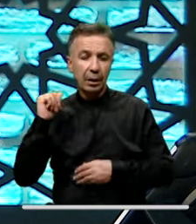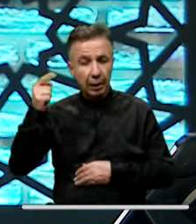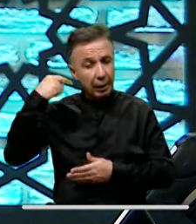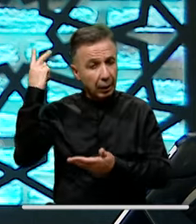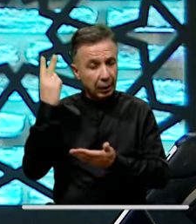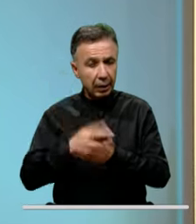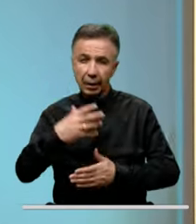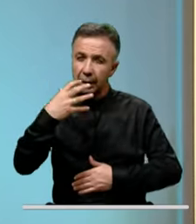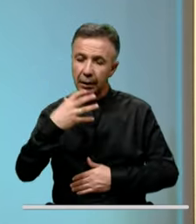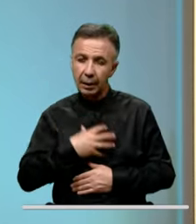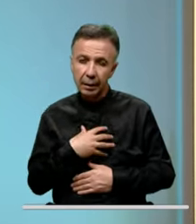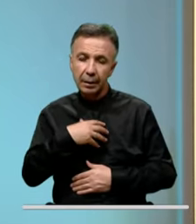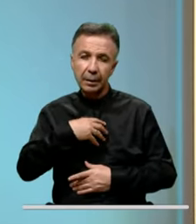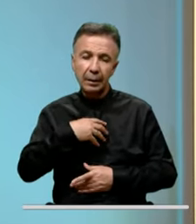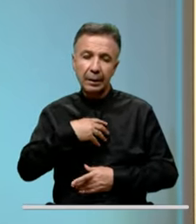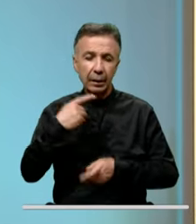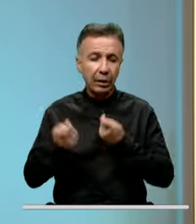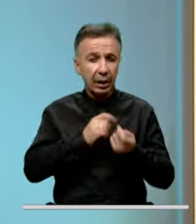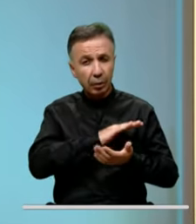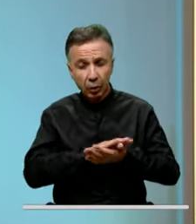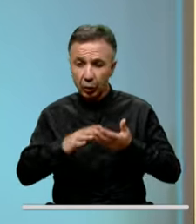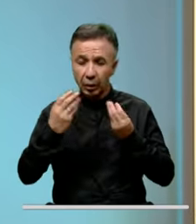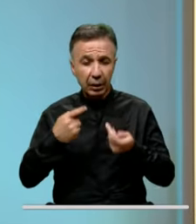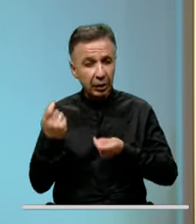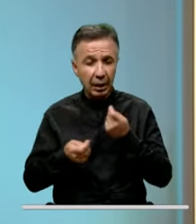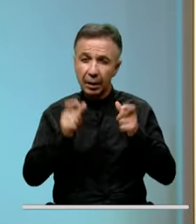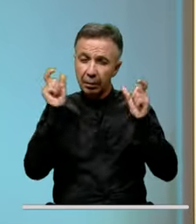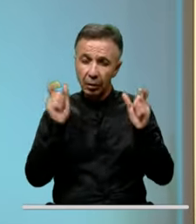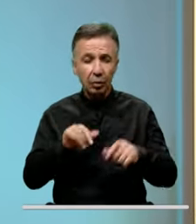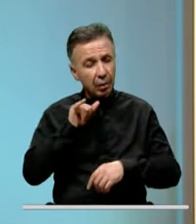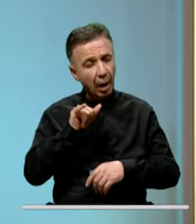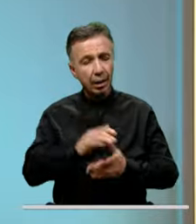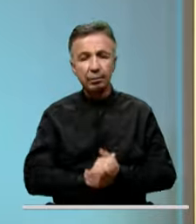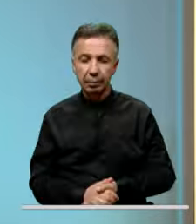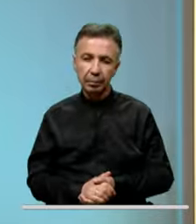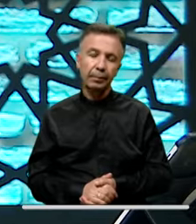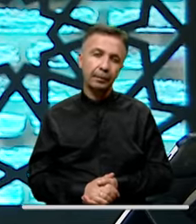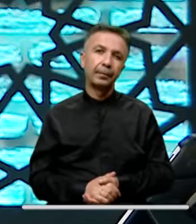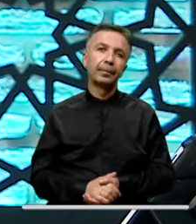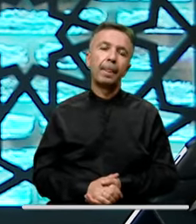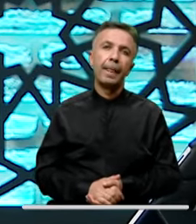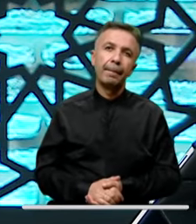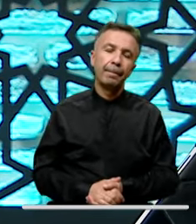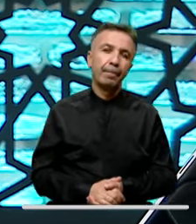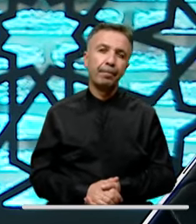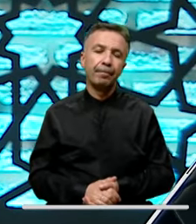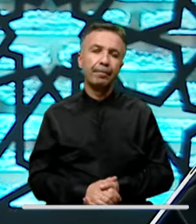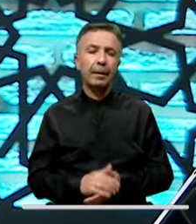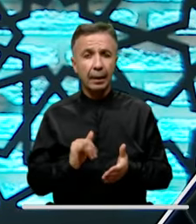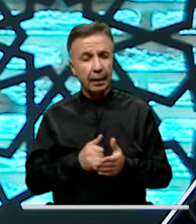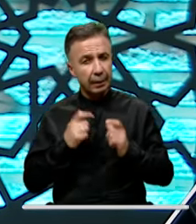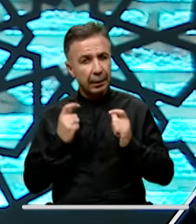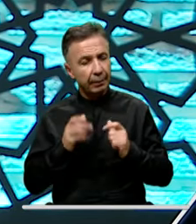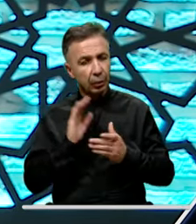kendisi, evet. Hani işlerim düzgün olsun, iş yerim korunsun, aynı kapıya çıkıyor değil mi? Evet. Peki. Gaziantep'e